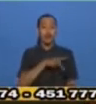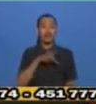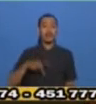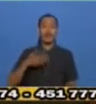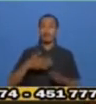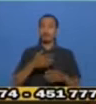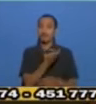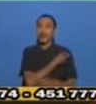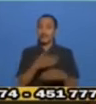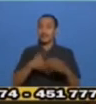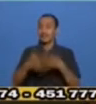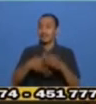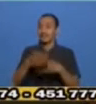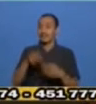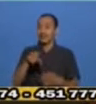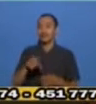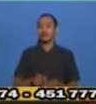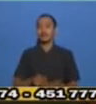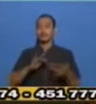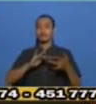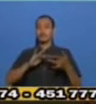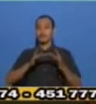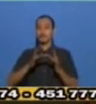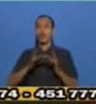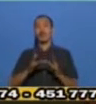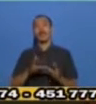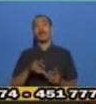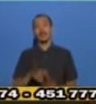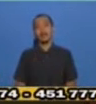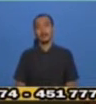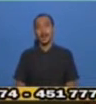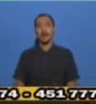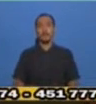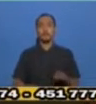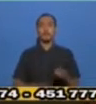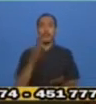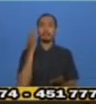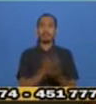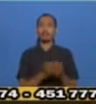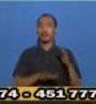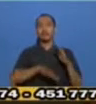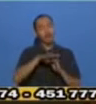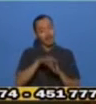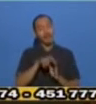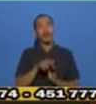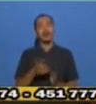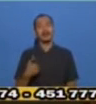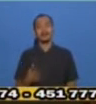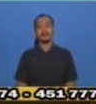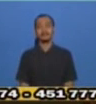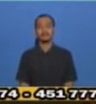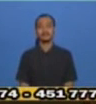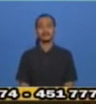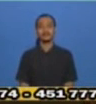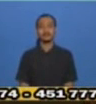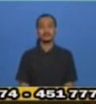memang mengizinkan untuk online tapi dengan batasan maksimal. Dan itu memang artinya